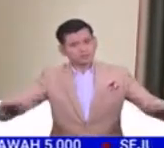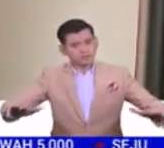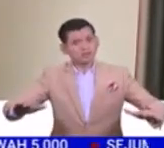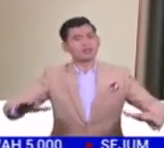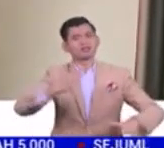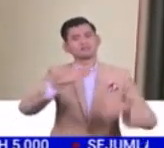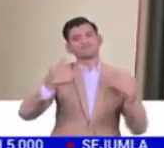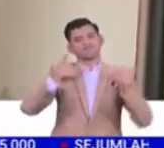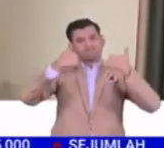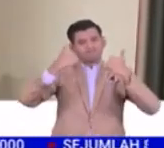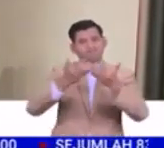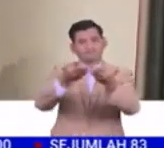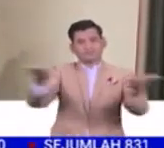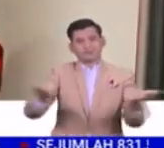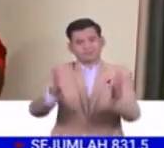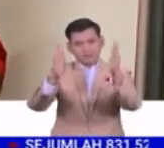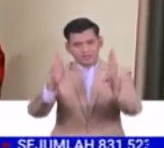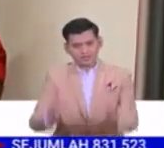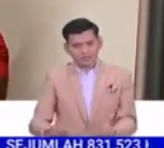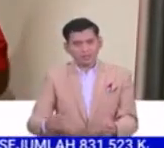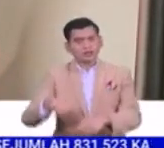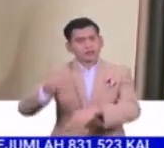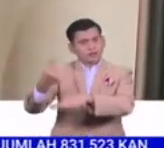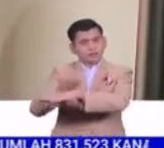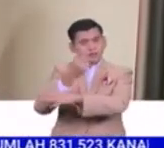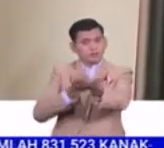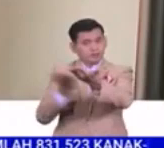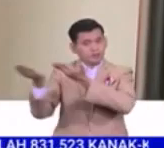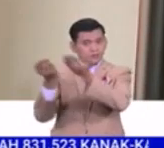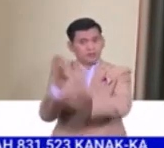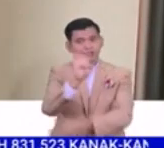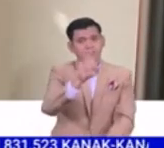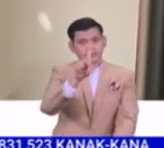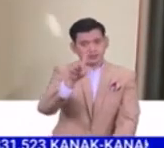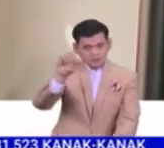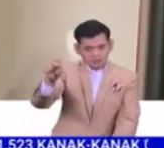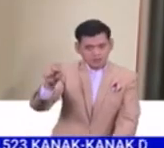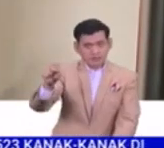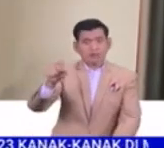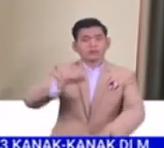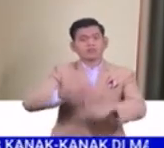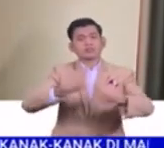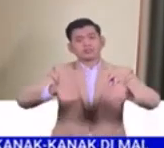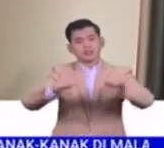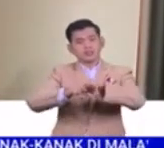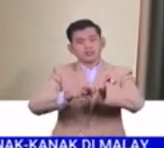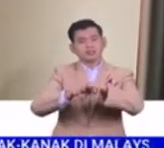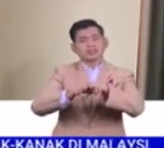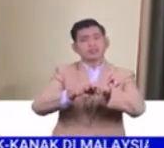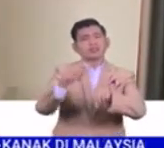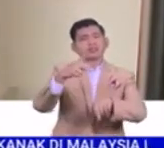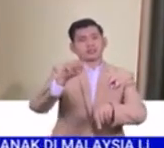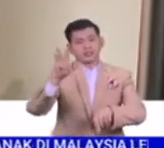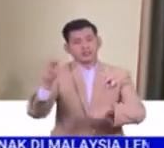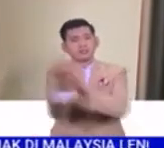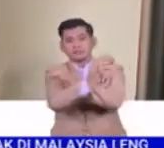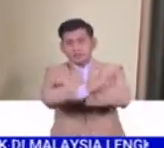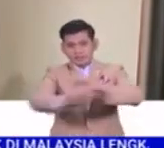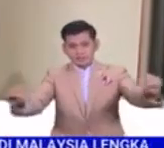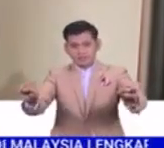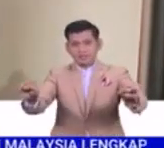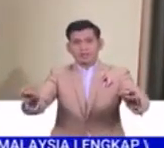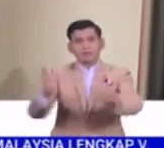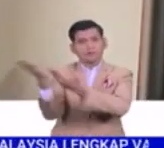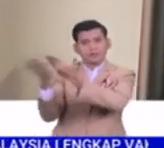juga kesihatan penumpang-penumpang lain yang menggunakan perkhidmatan ETS ini. Pada masa sama, KTMB juga menyediakan